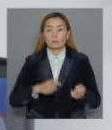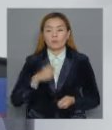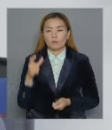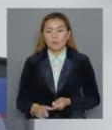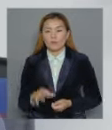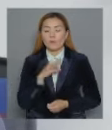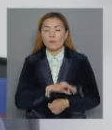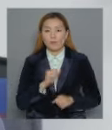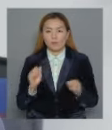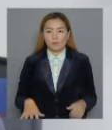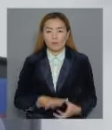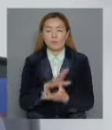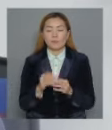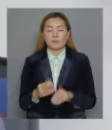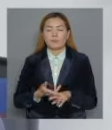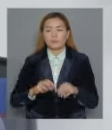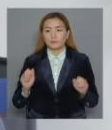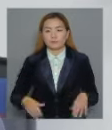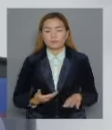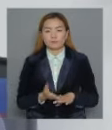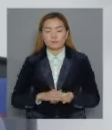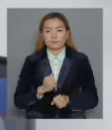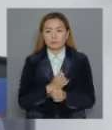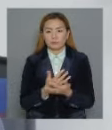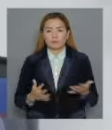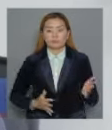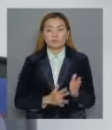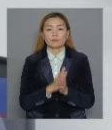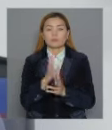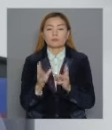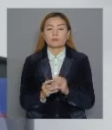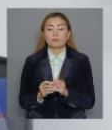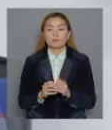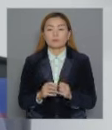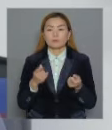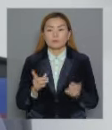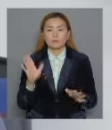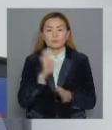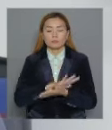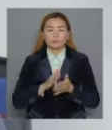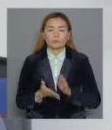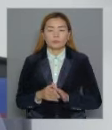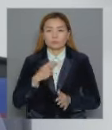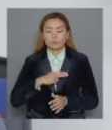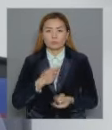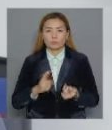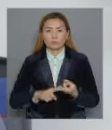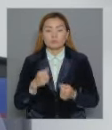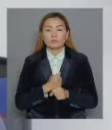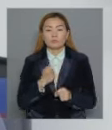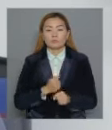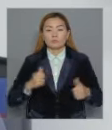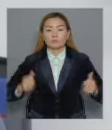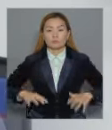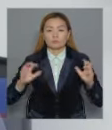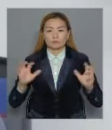стало возможным в результате это могло привести к снижению разнообразия растений и деградации естественных экологических систем в этой связи разработаны